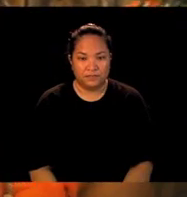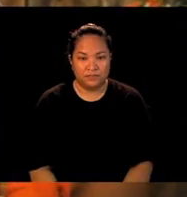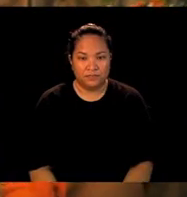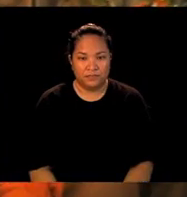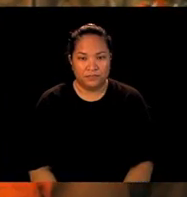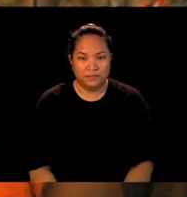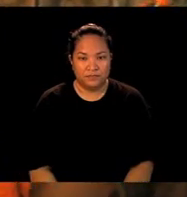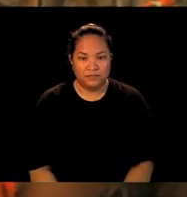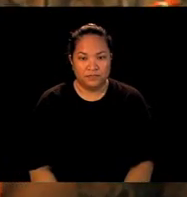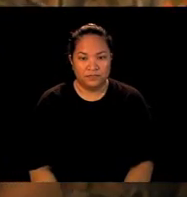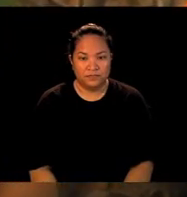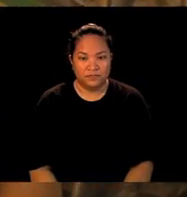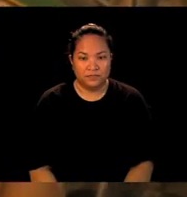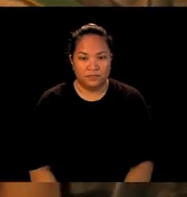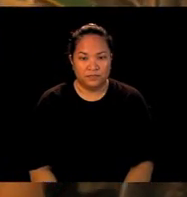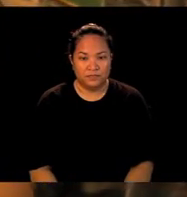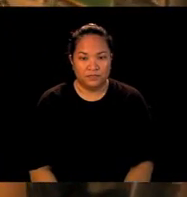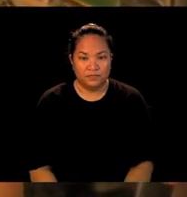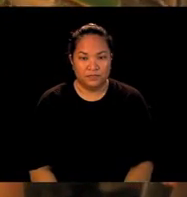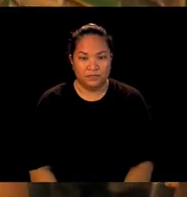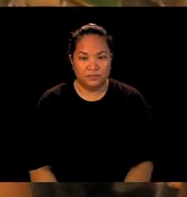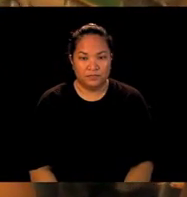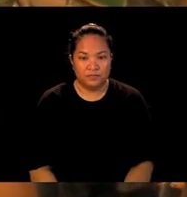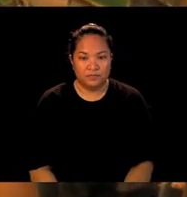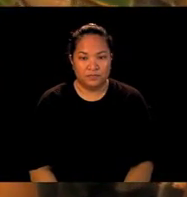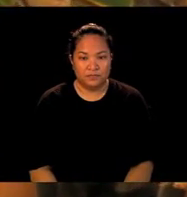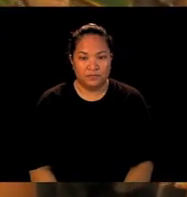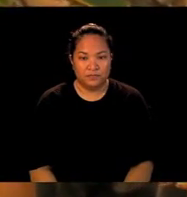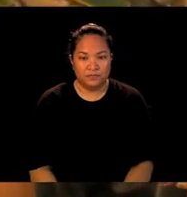dan saksi.